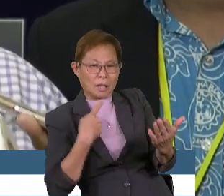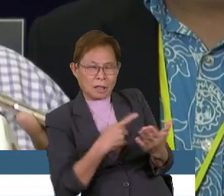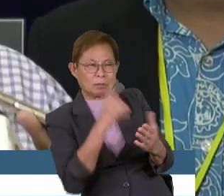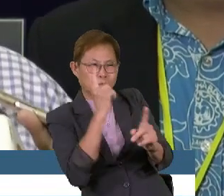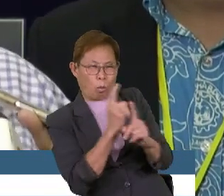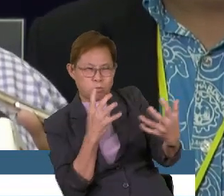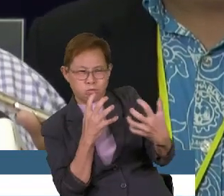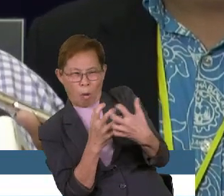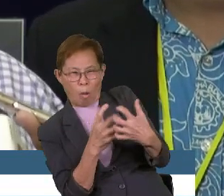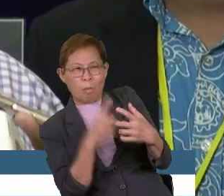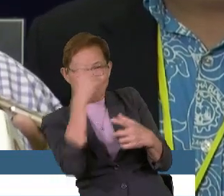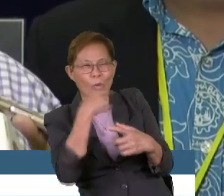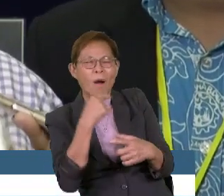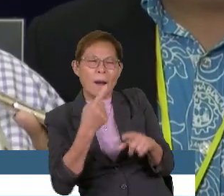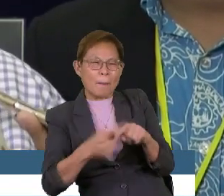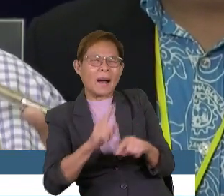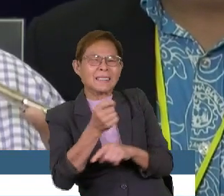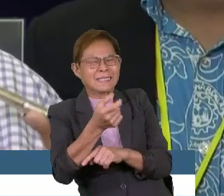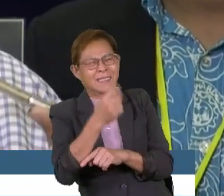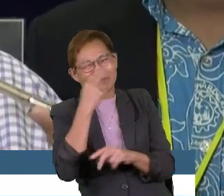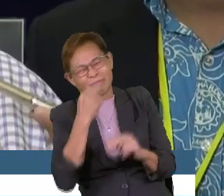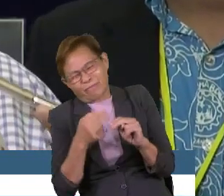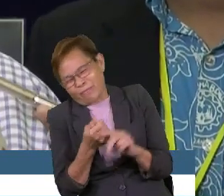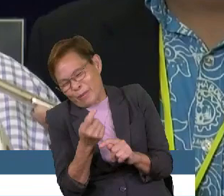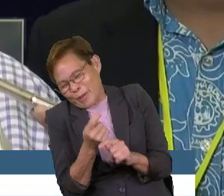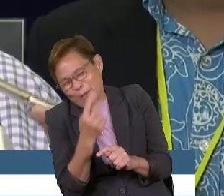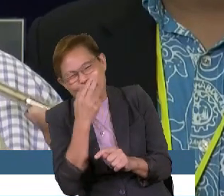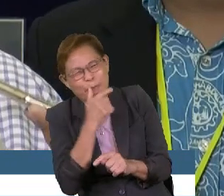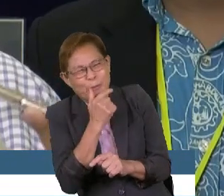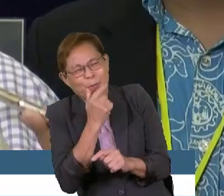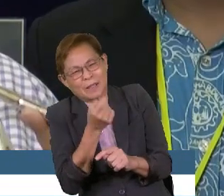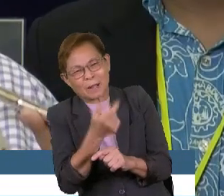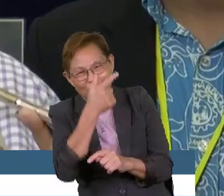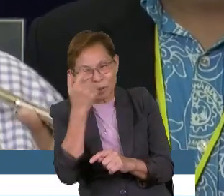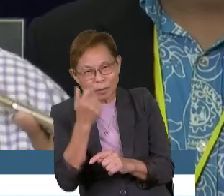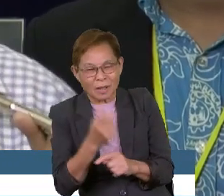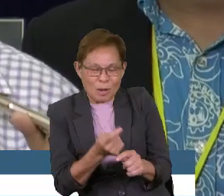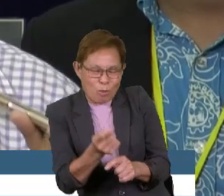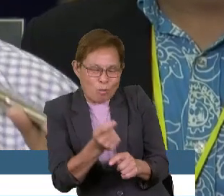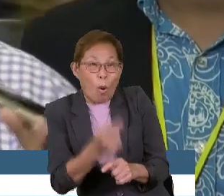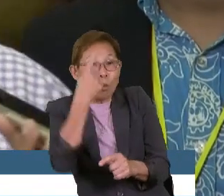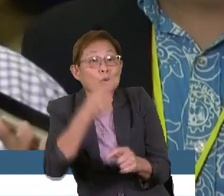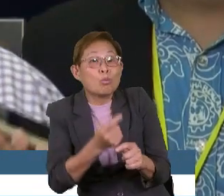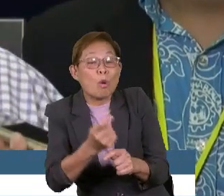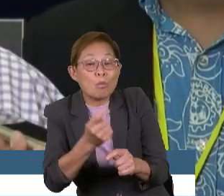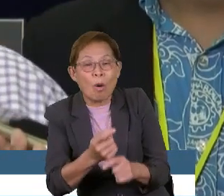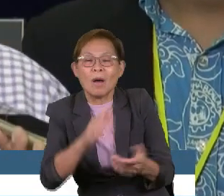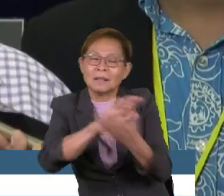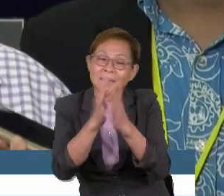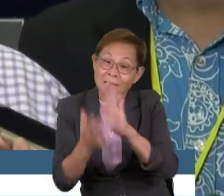macam dia tinggal lagi ada lucu sikit lah sebab dia tu dalam bentuk untuk kita bergurau senda.